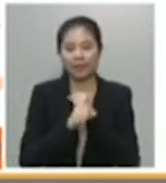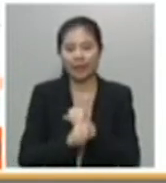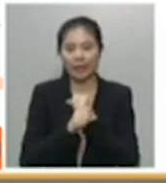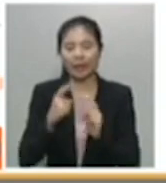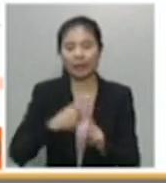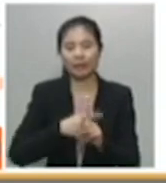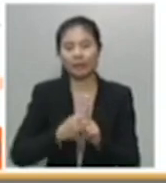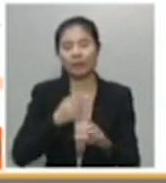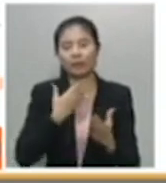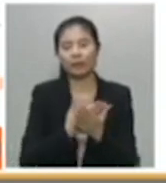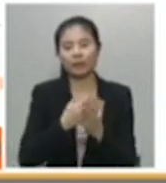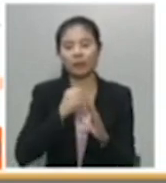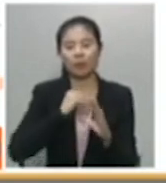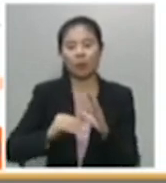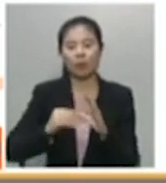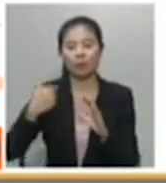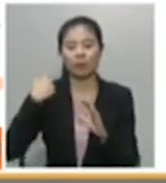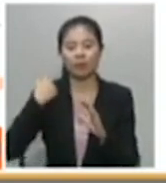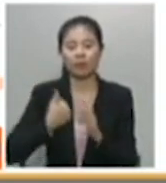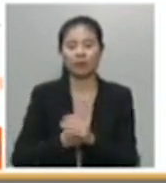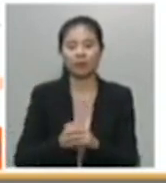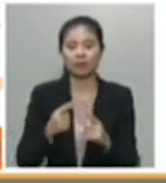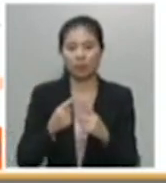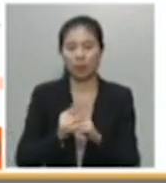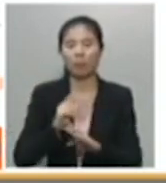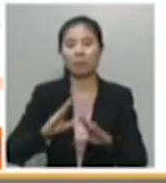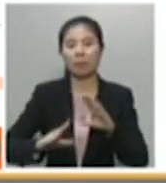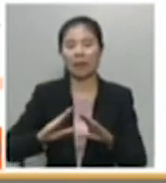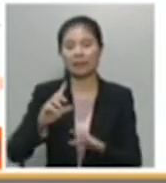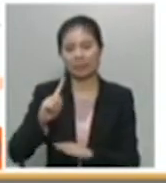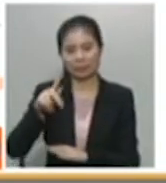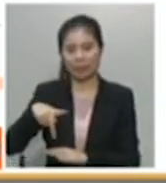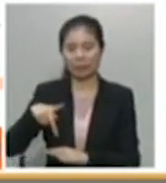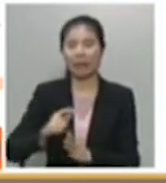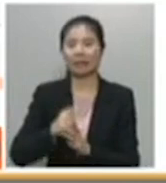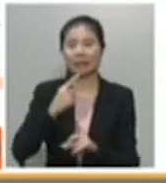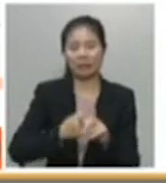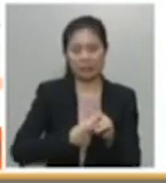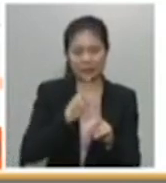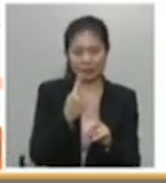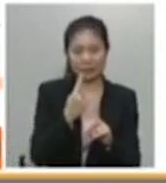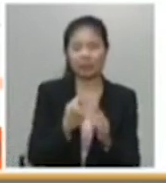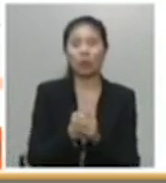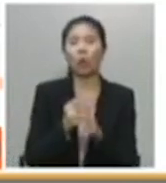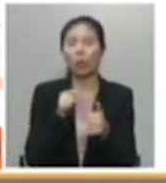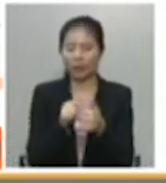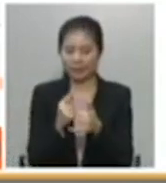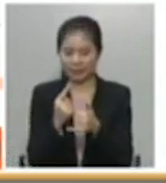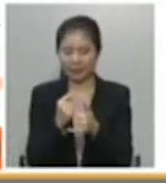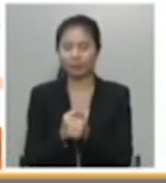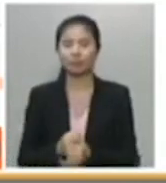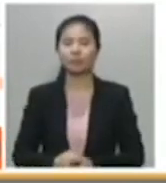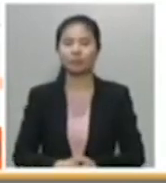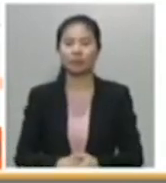ทุนการออมแห่งชาติด้วยแต่โดยเฉลี่ยก็จะได้รับประมาณ 1,000 บาทต่อคนต่อเดือนนะครับถ้าดูตามสถิติเนี่ยภาย